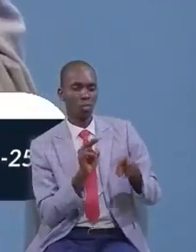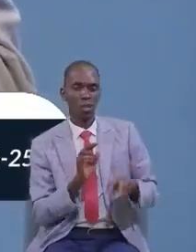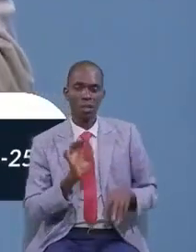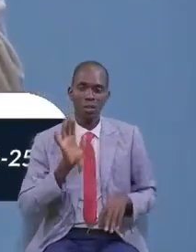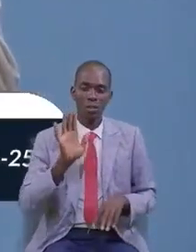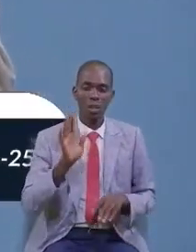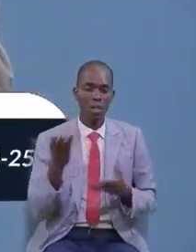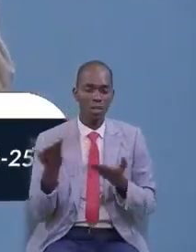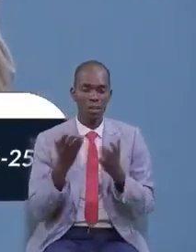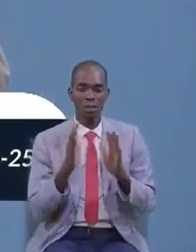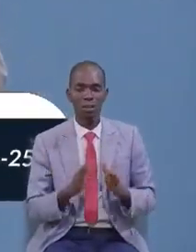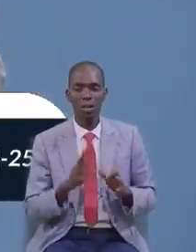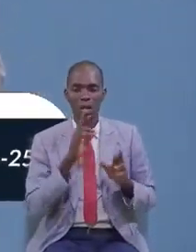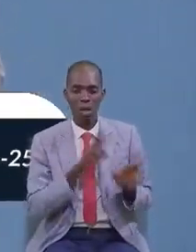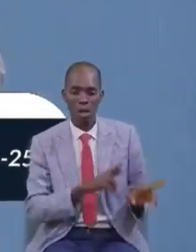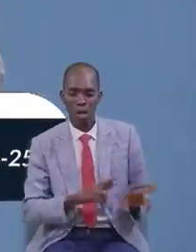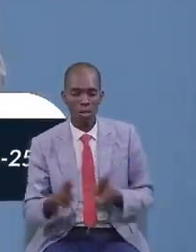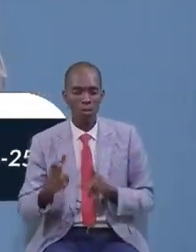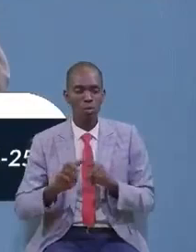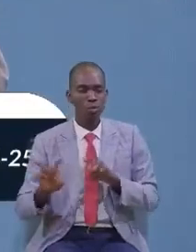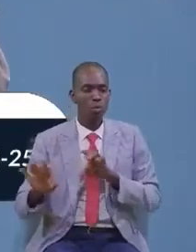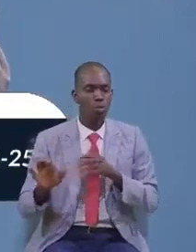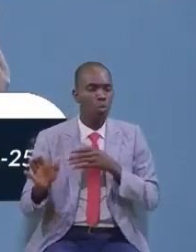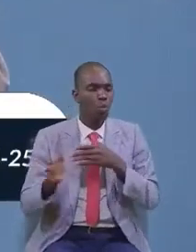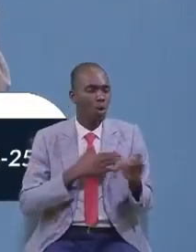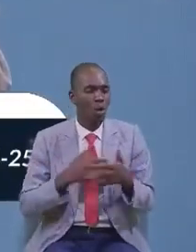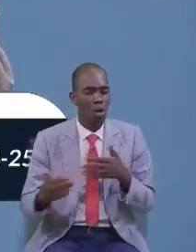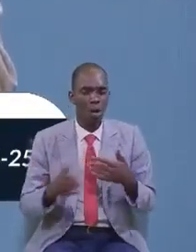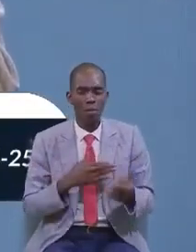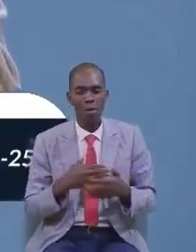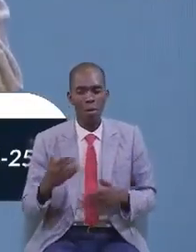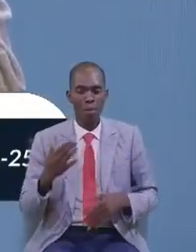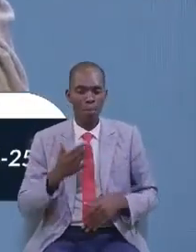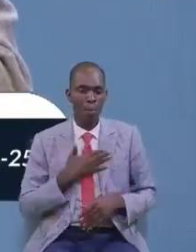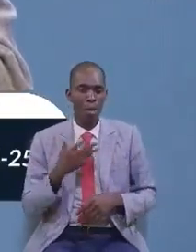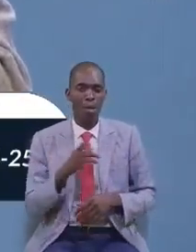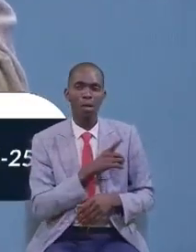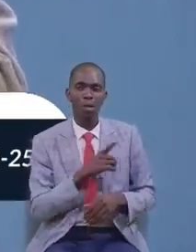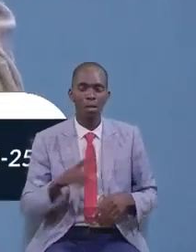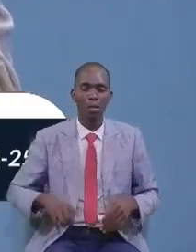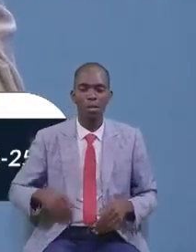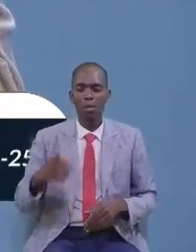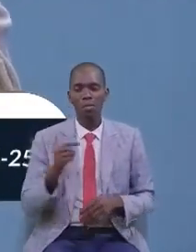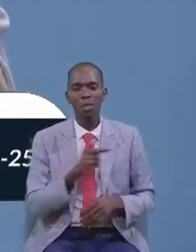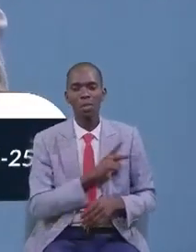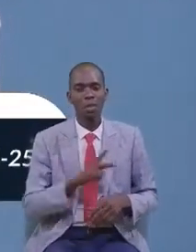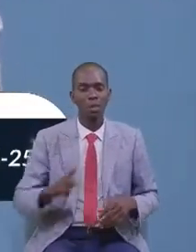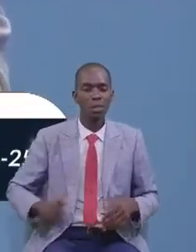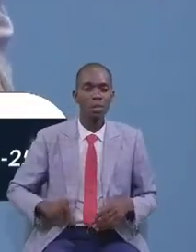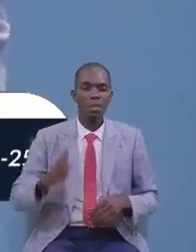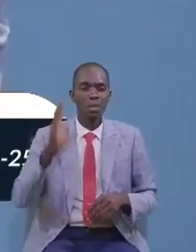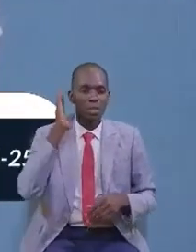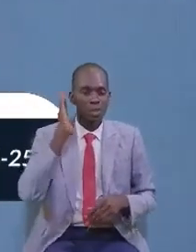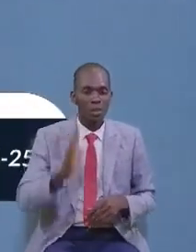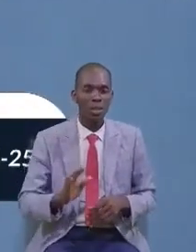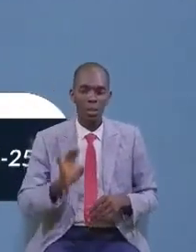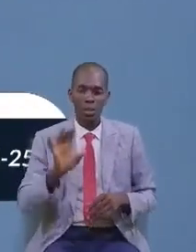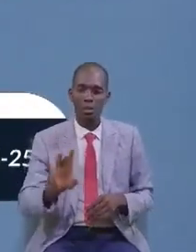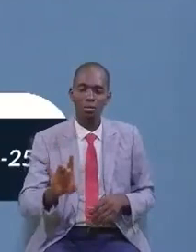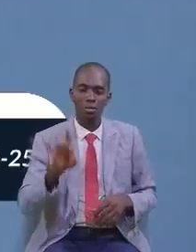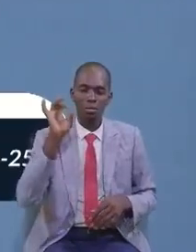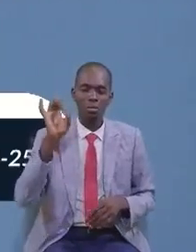ready to do whatsoever my lord the king shall